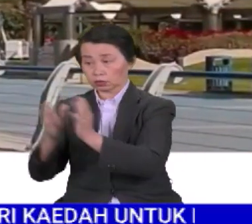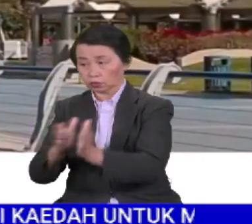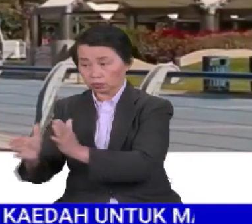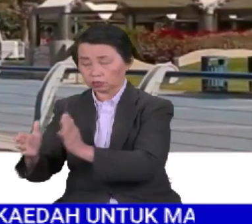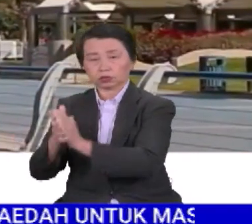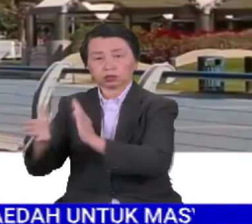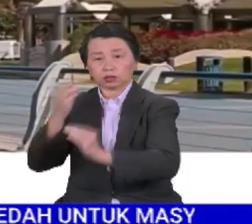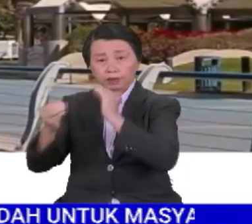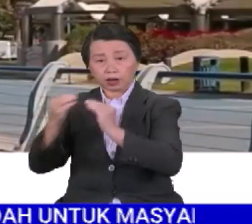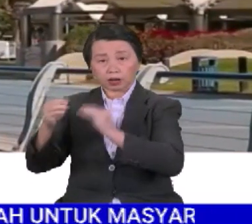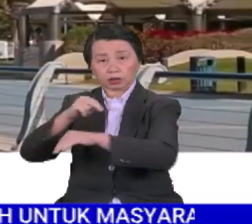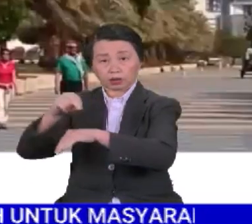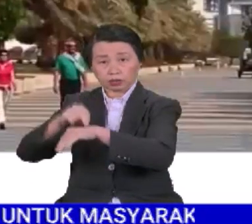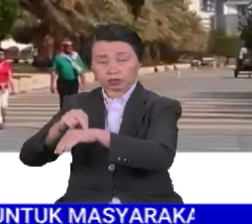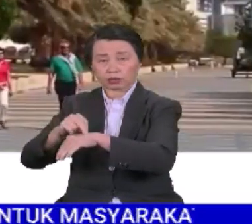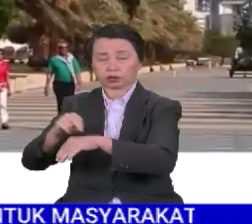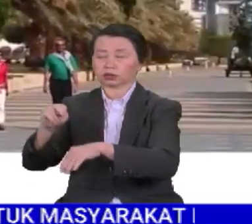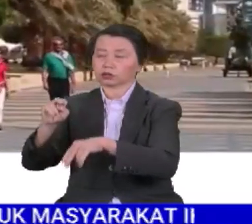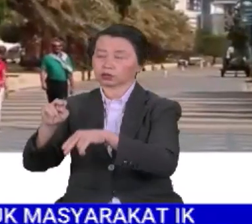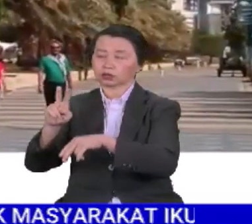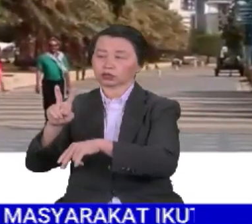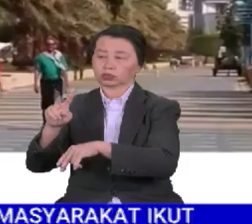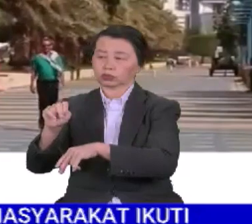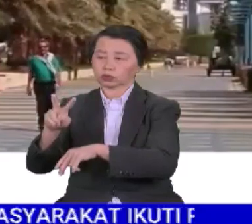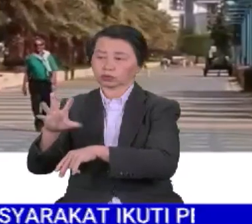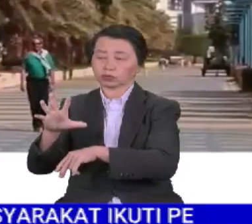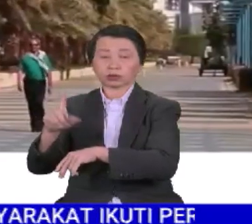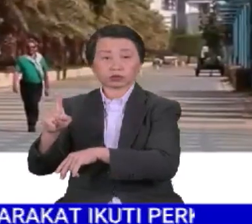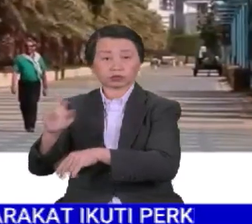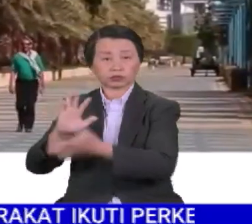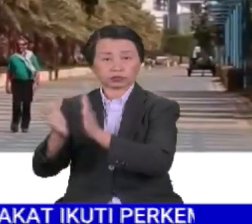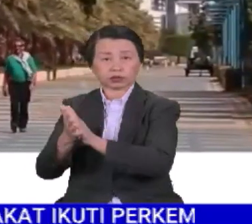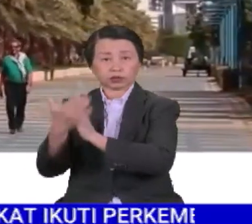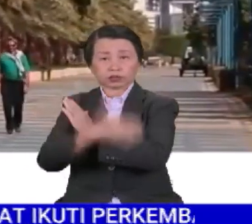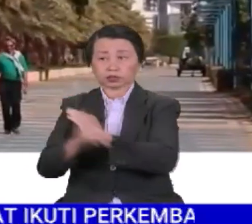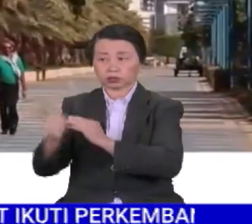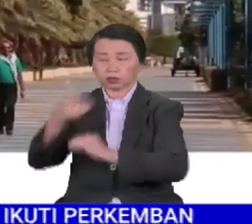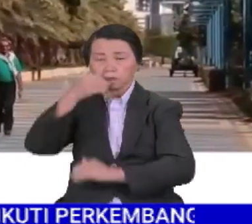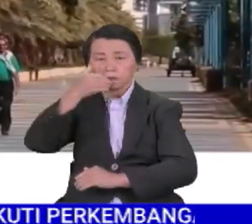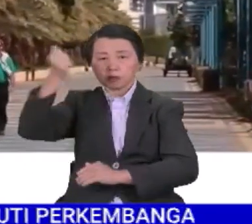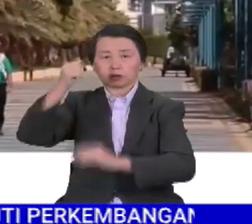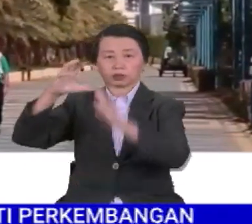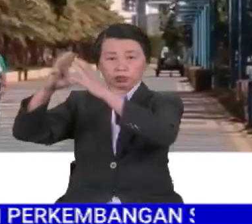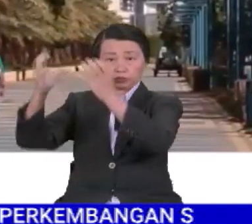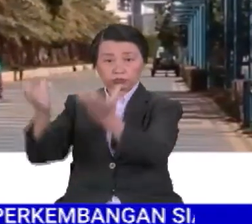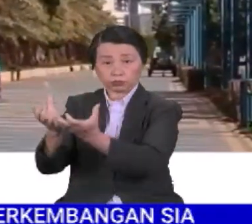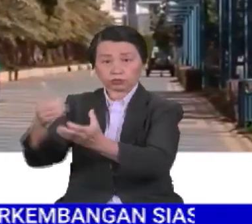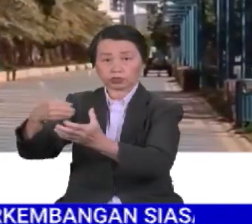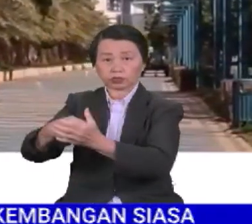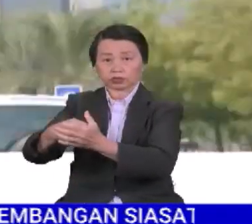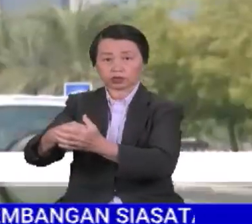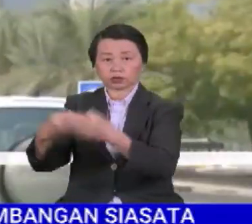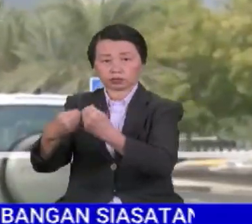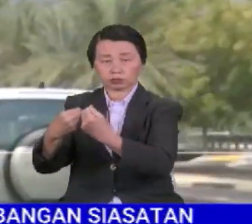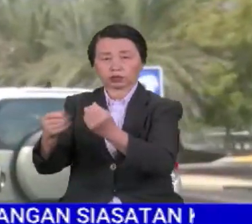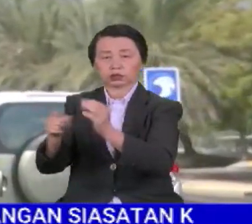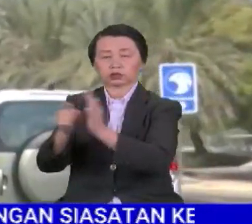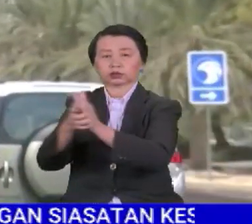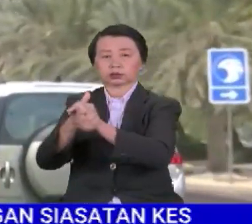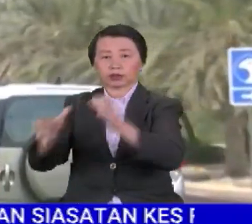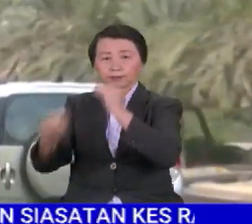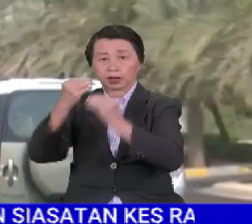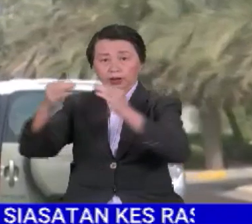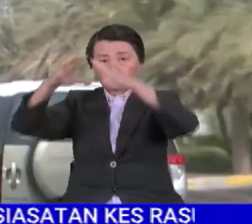sekuriti makanan nasional 2051 untuk menjadikan negara itu yang terbaik di dunia dalam indeks keselamatan